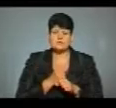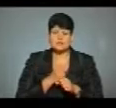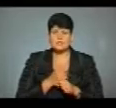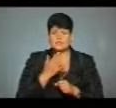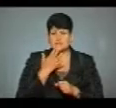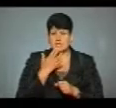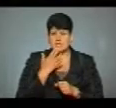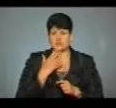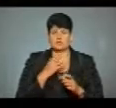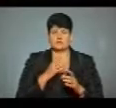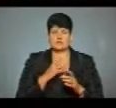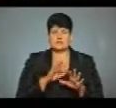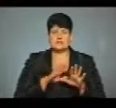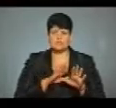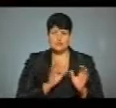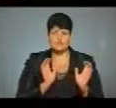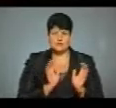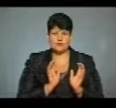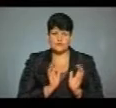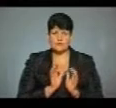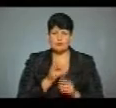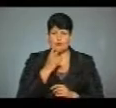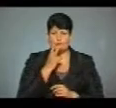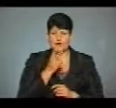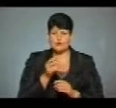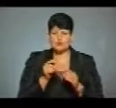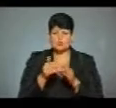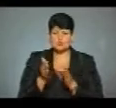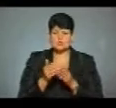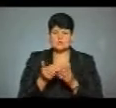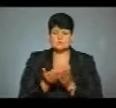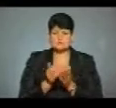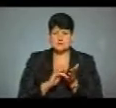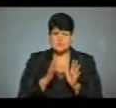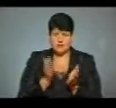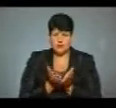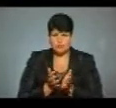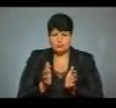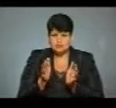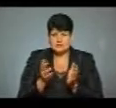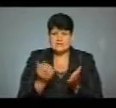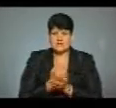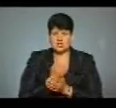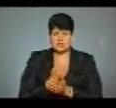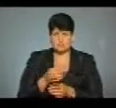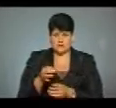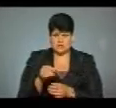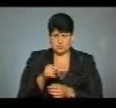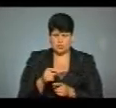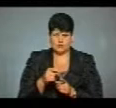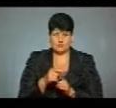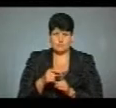заповідника замки Тернопілля Володимир Данилейко показує кусок скла від посудини, у якій знайшли монети. За його